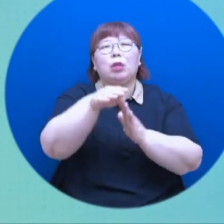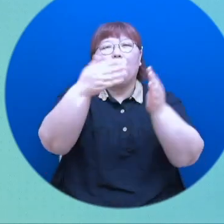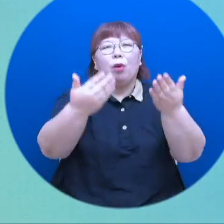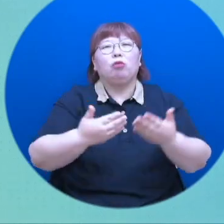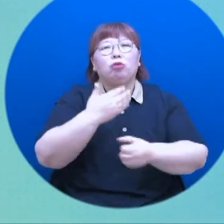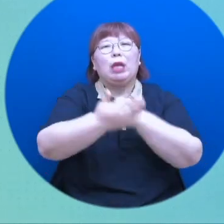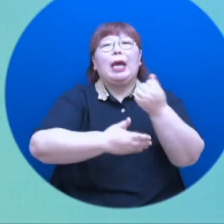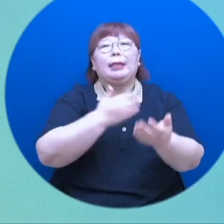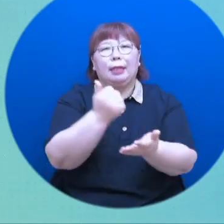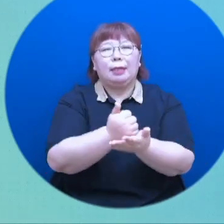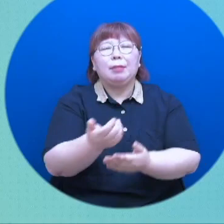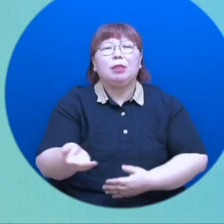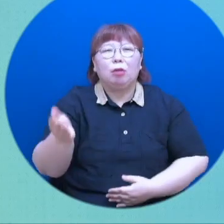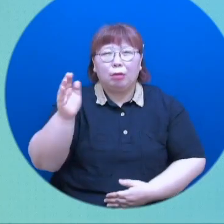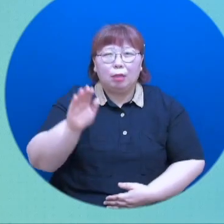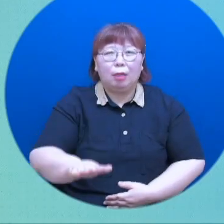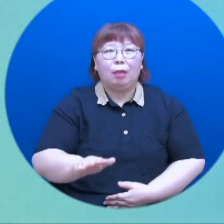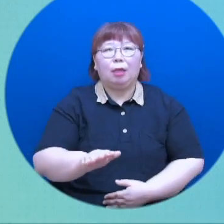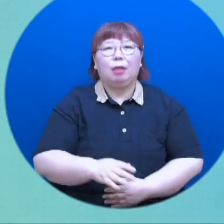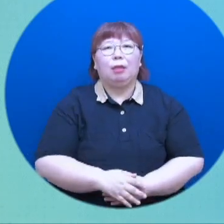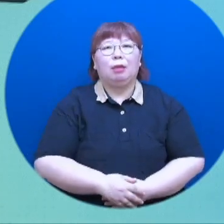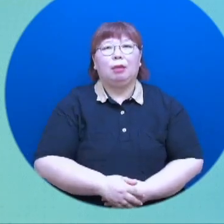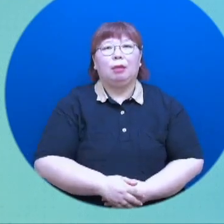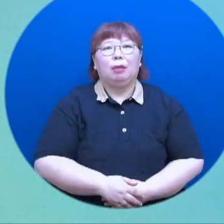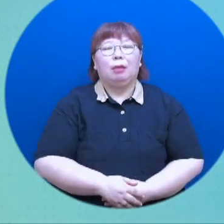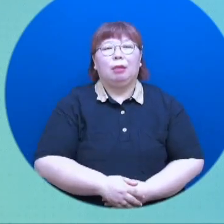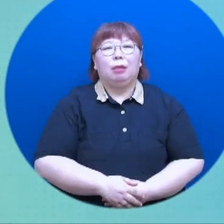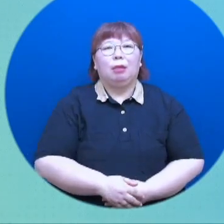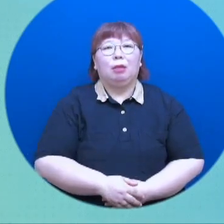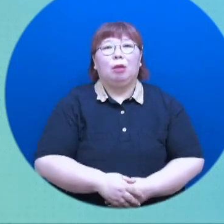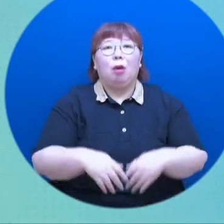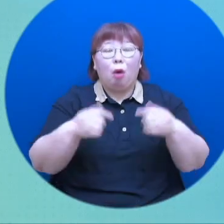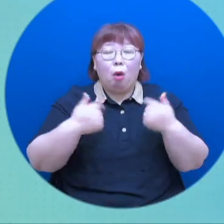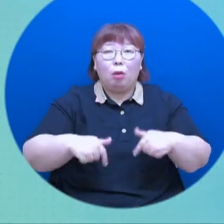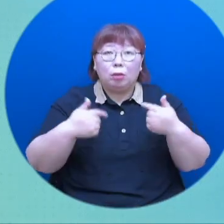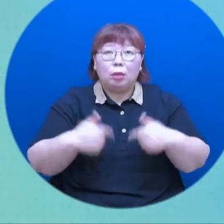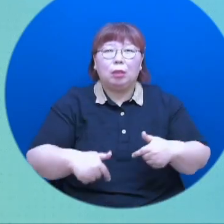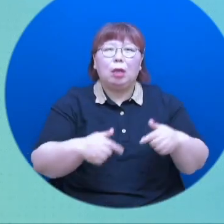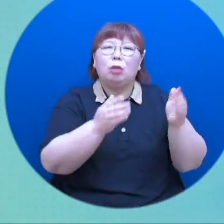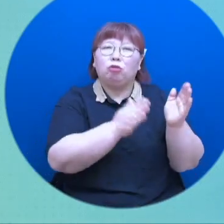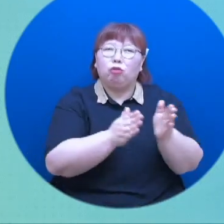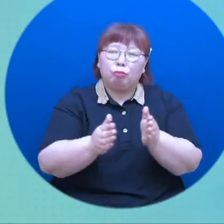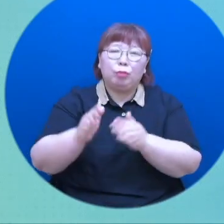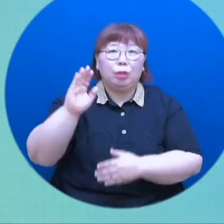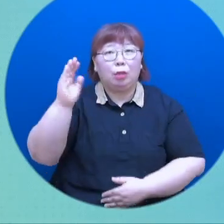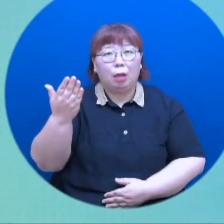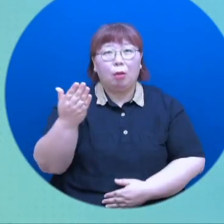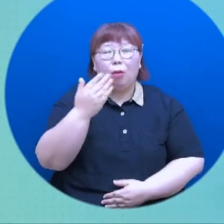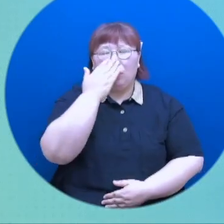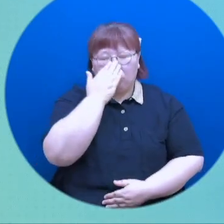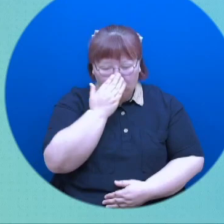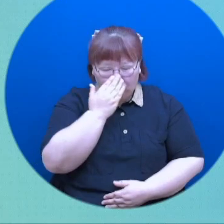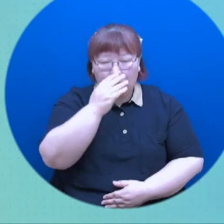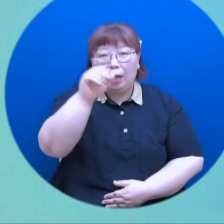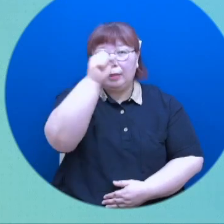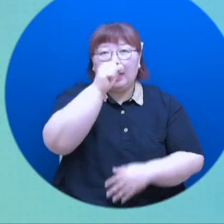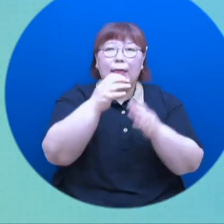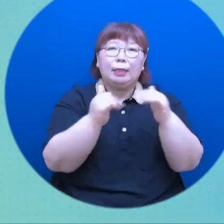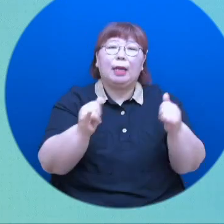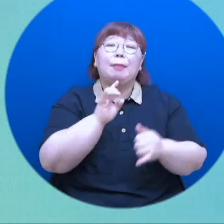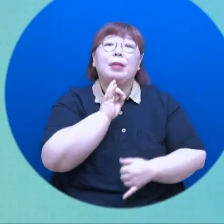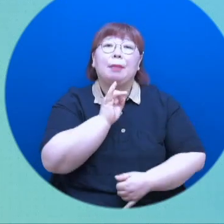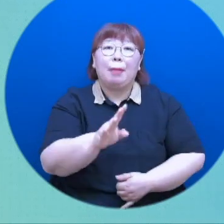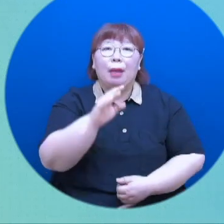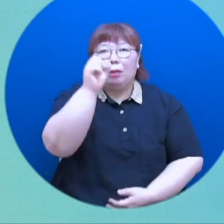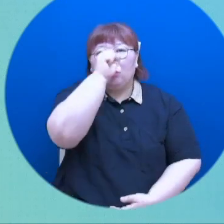하지만 성경을 보면 언제나 준비된 그릇, 착하고 선하고 순종적 그들에게만 좋은